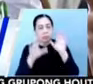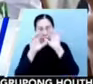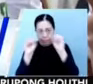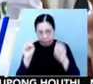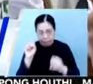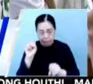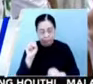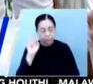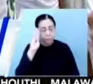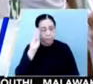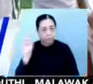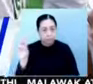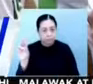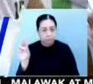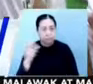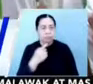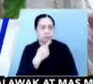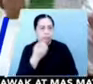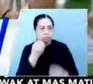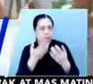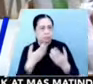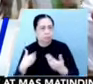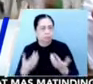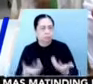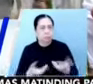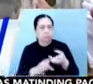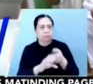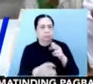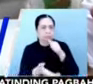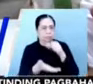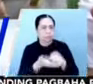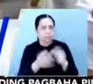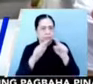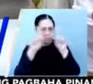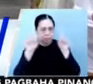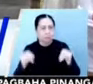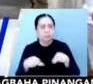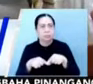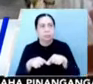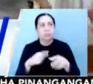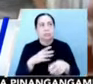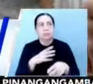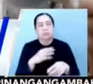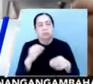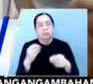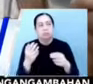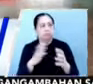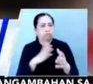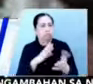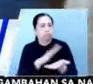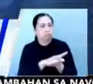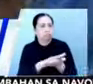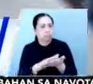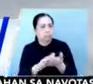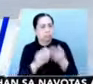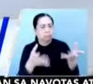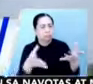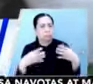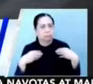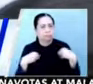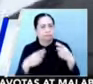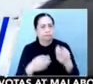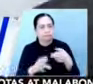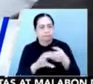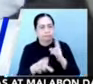at sinabi ko sa kanya, dala ko yung resignation letter ko. And maayos naman yung kanyang pagtanggap. Wala rin